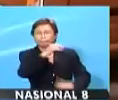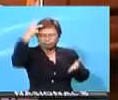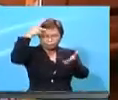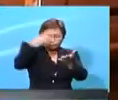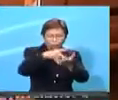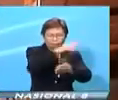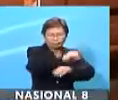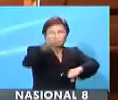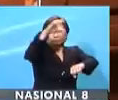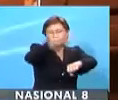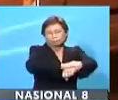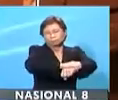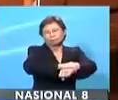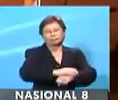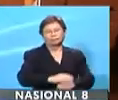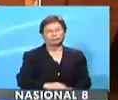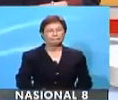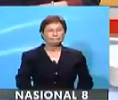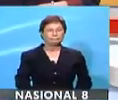tangkapan.